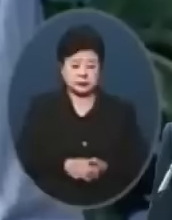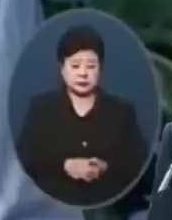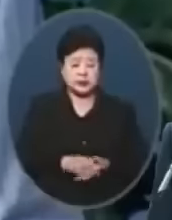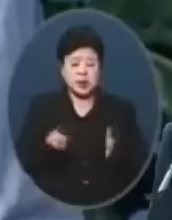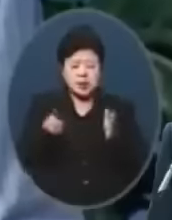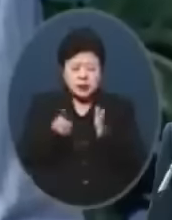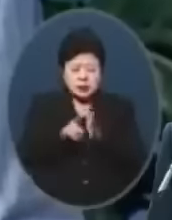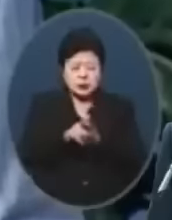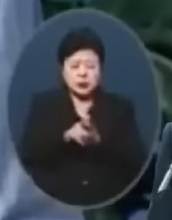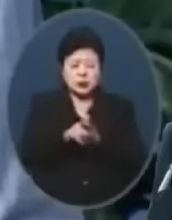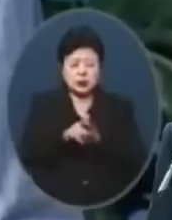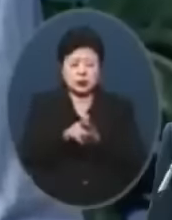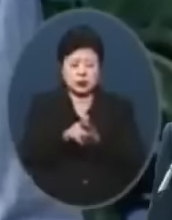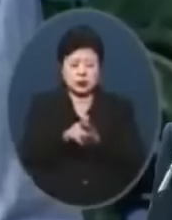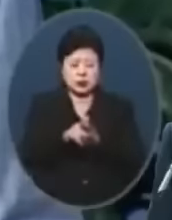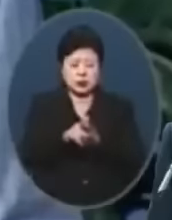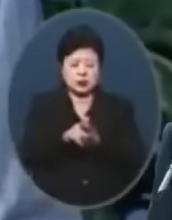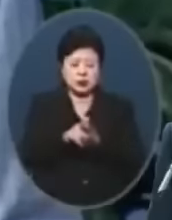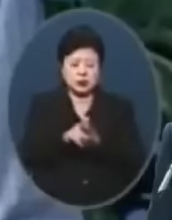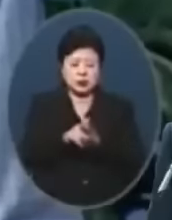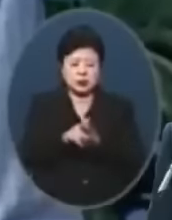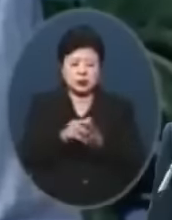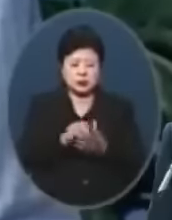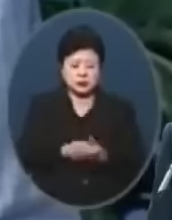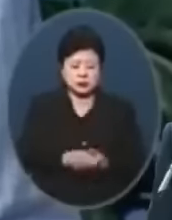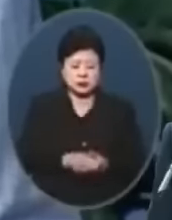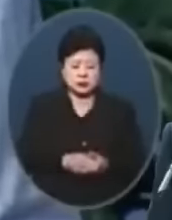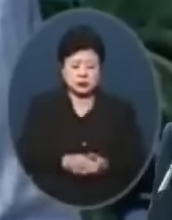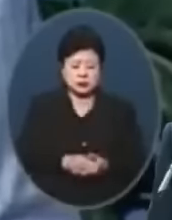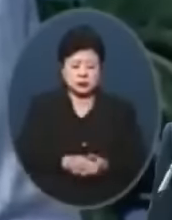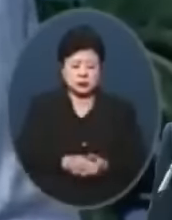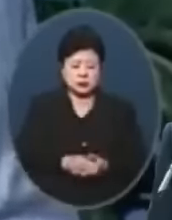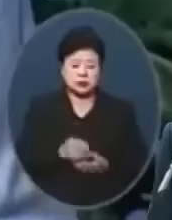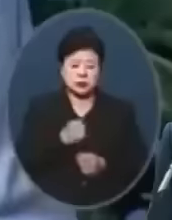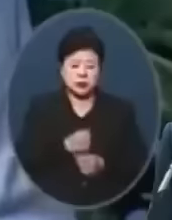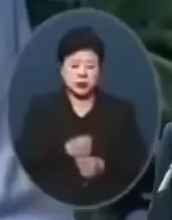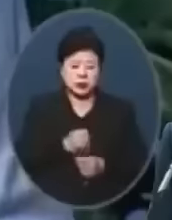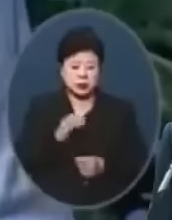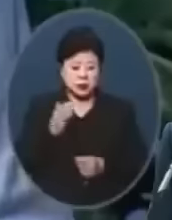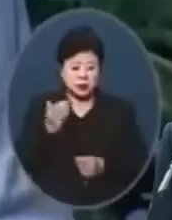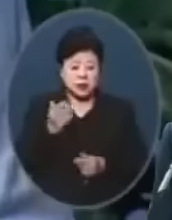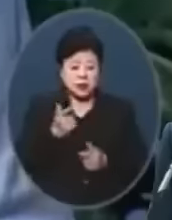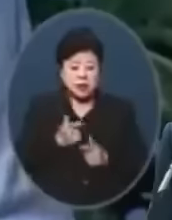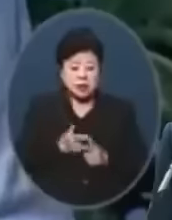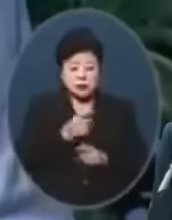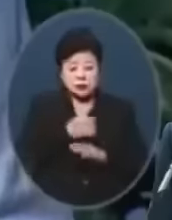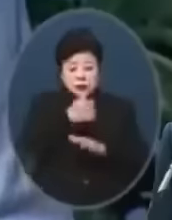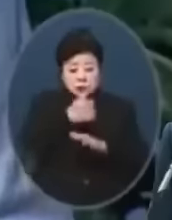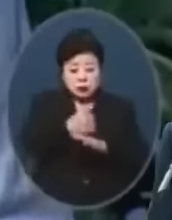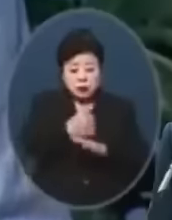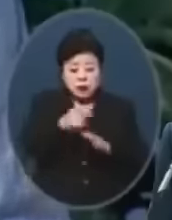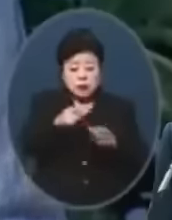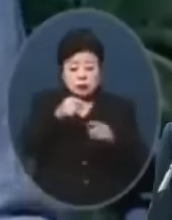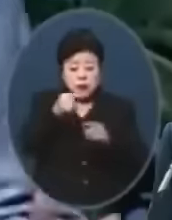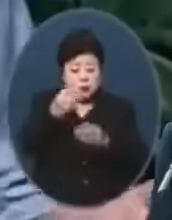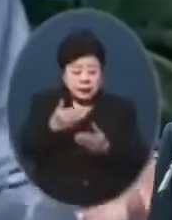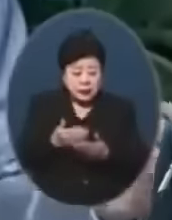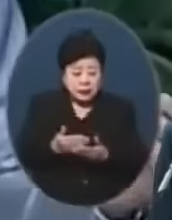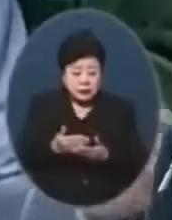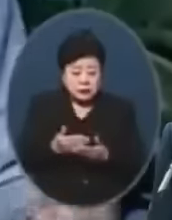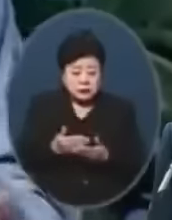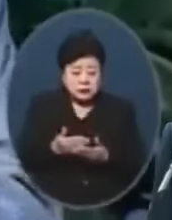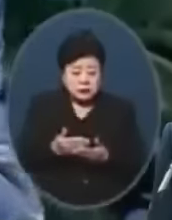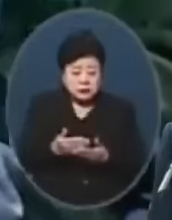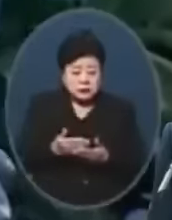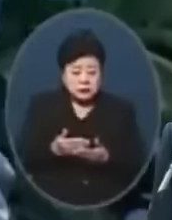믿음으로 받지 못하게 되는 것입니다. 이렇게 해야 되니까. 예수 믿고 구원받는 것은